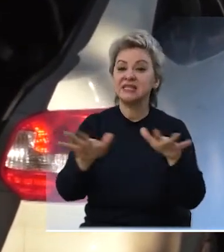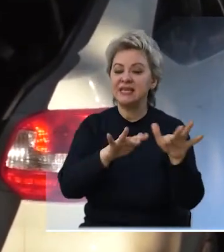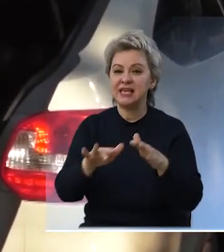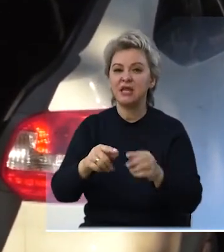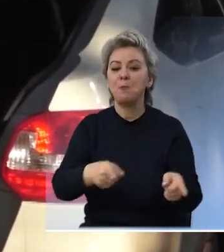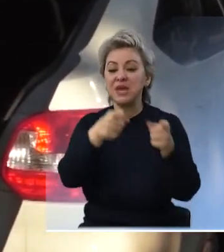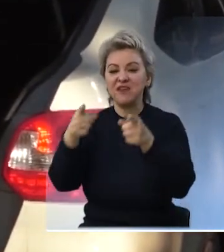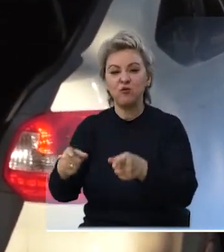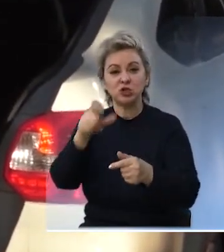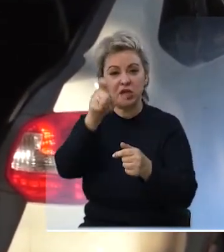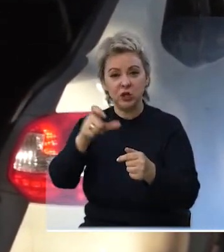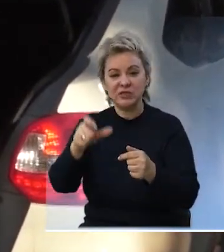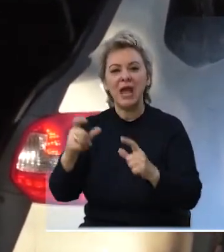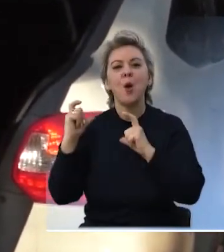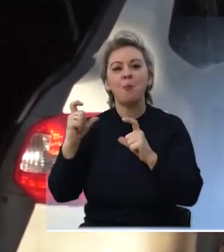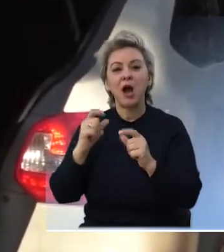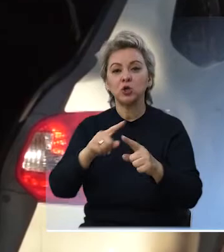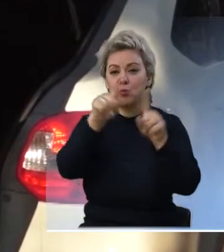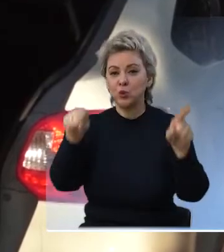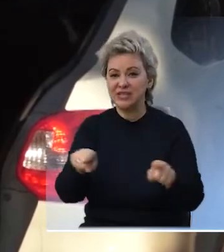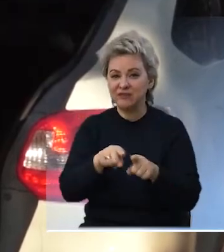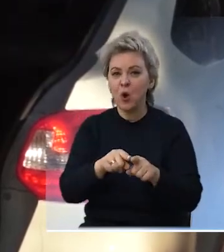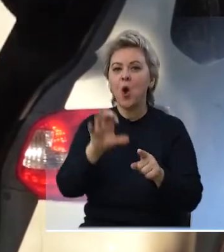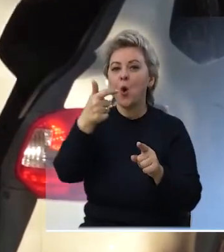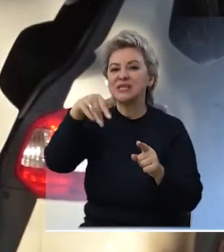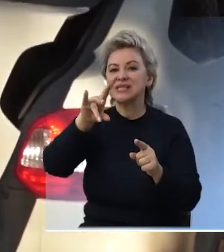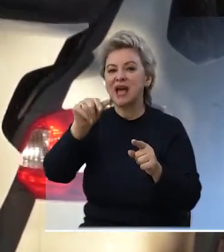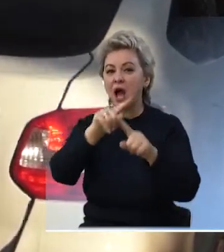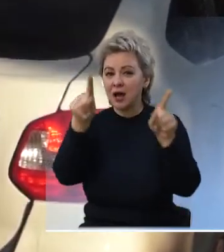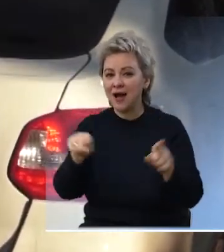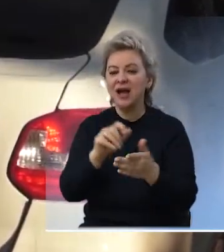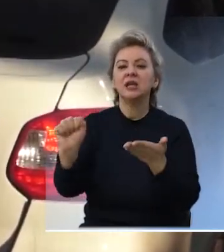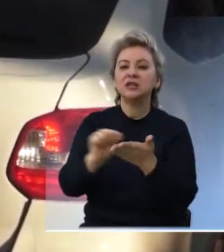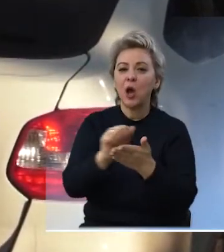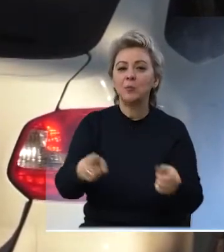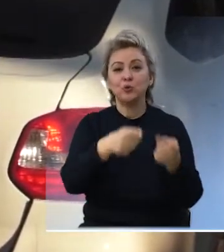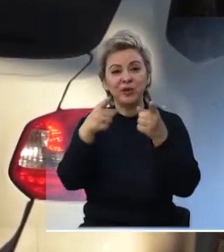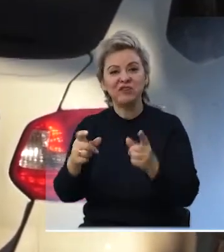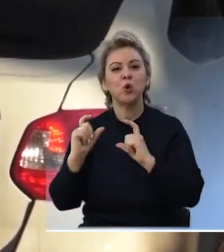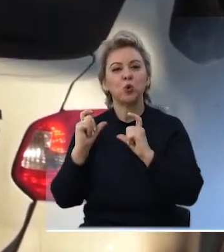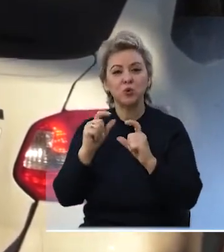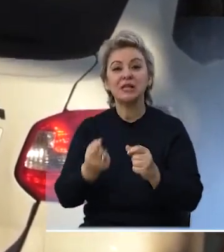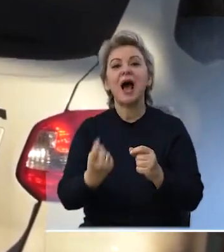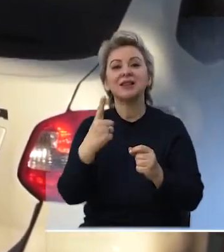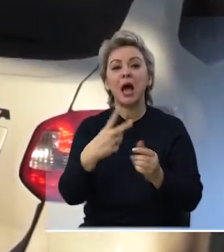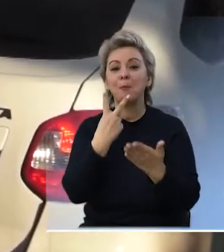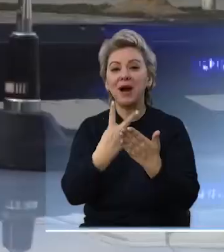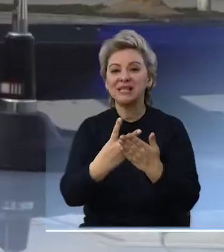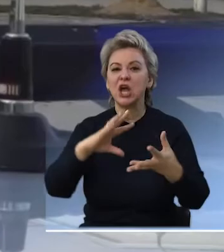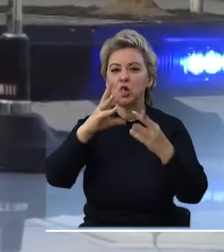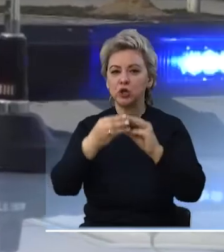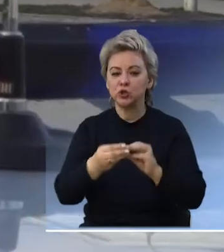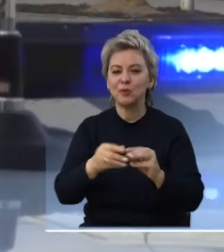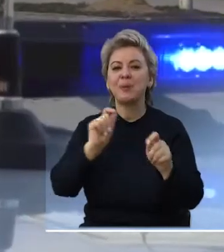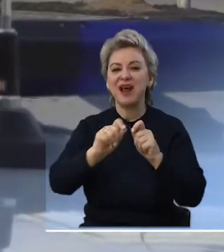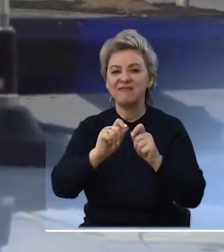осуществление деятельности по перевозке пассажиров и багажа, путевой лист, полис ОСАГО, а также документы на перевозимый груз. Однако, как